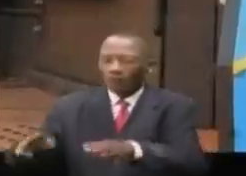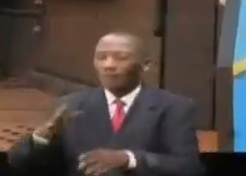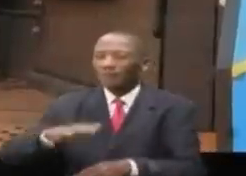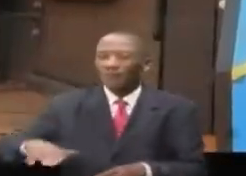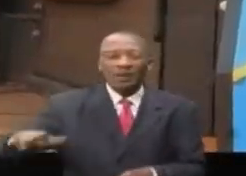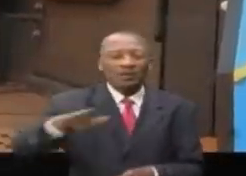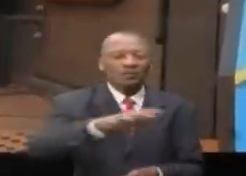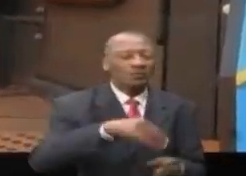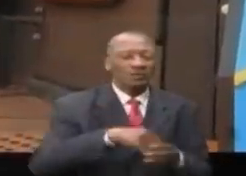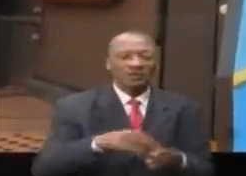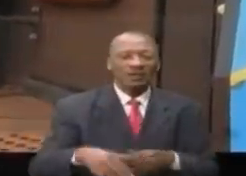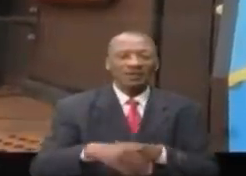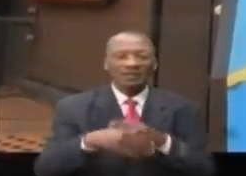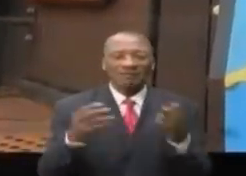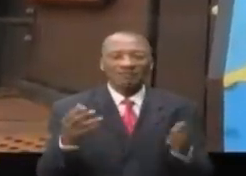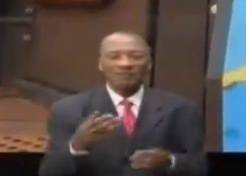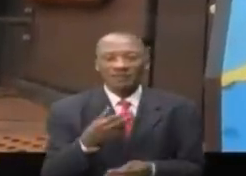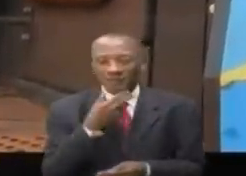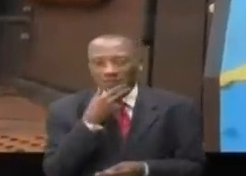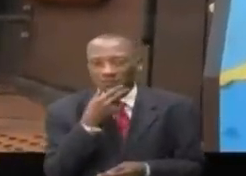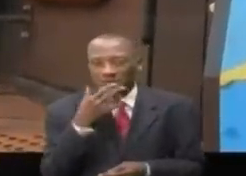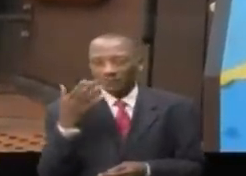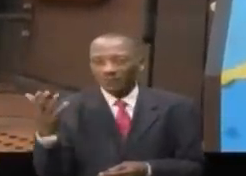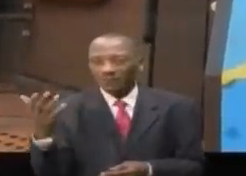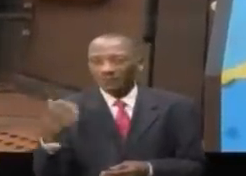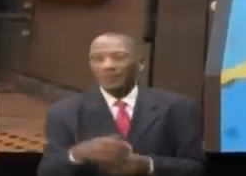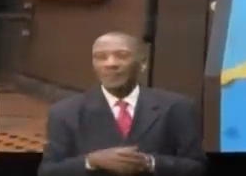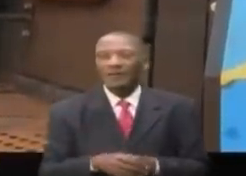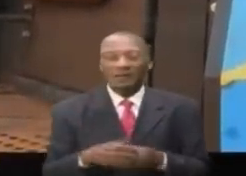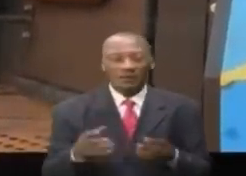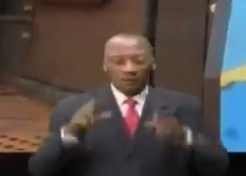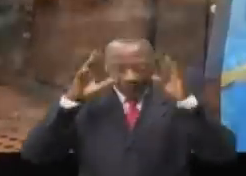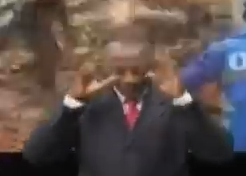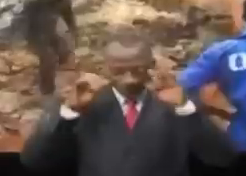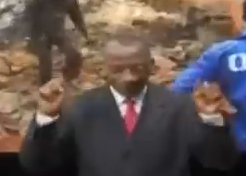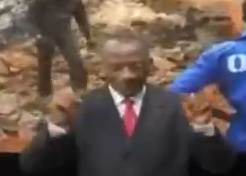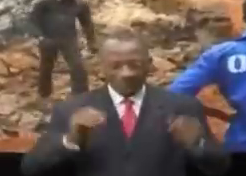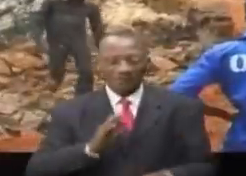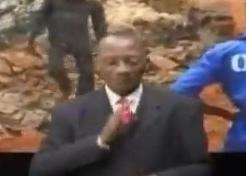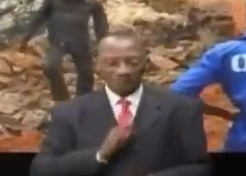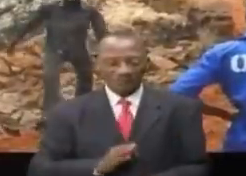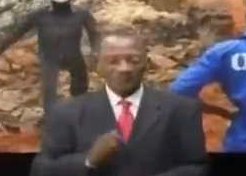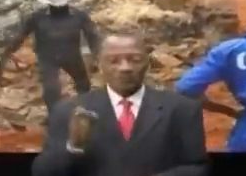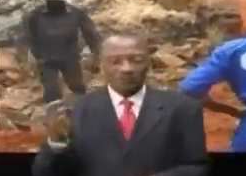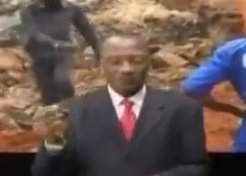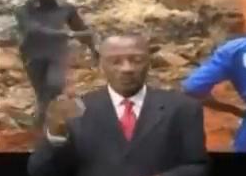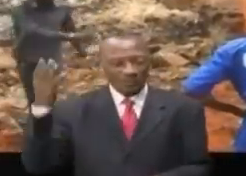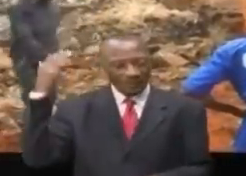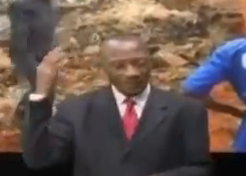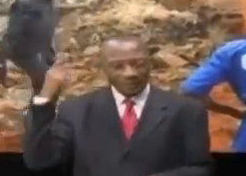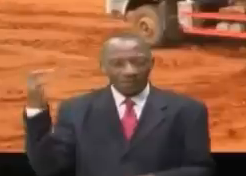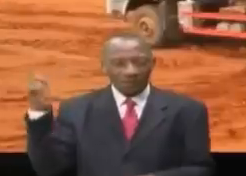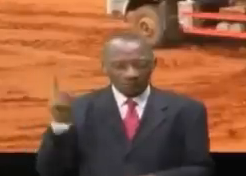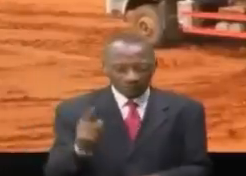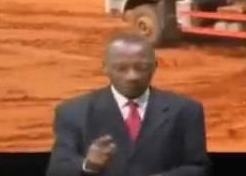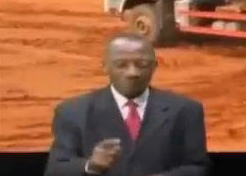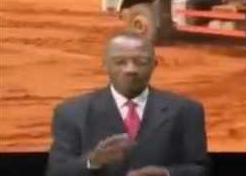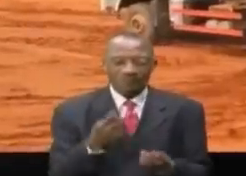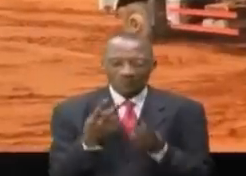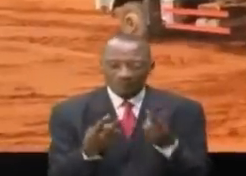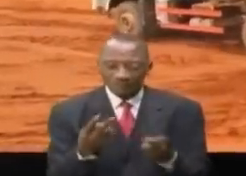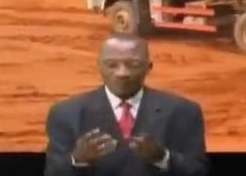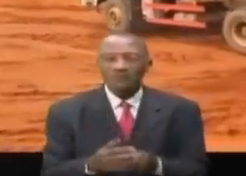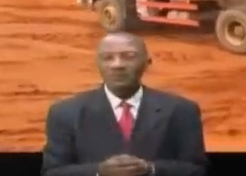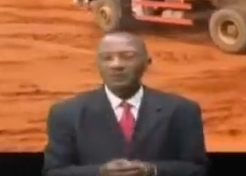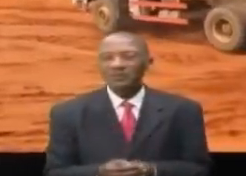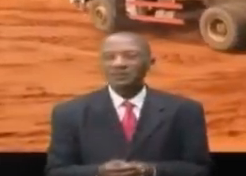c'est grâce à l'implication personnelle du chef de l'État, Félix Antoine Tshisekedi Tshilombo, qui a doté la direction provinciale de